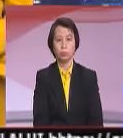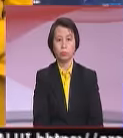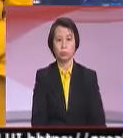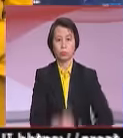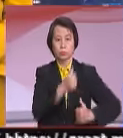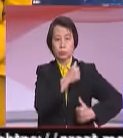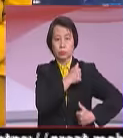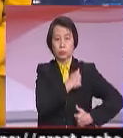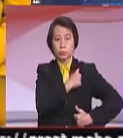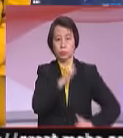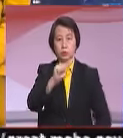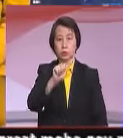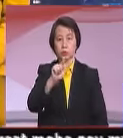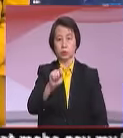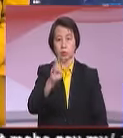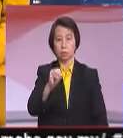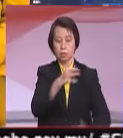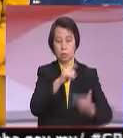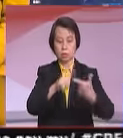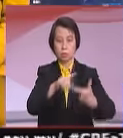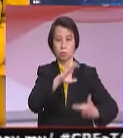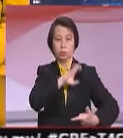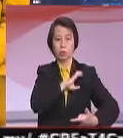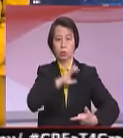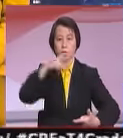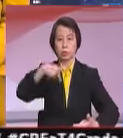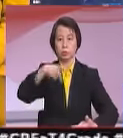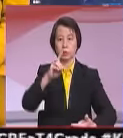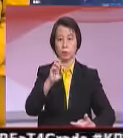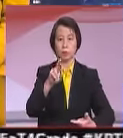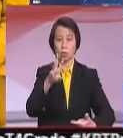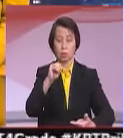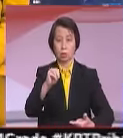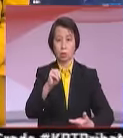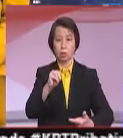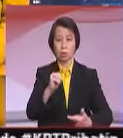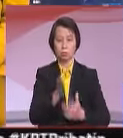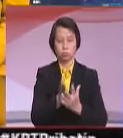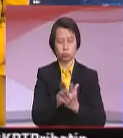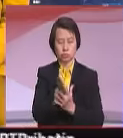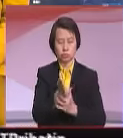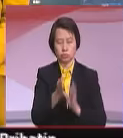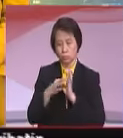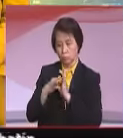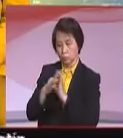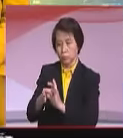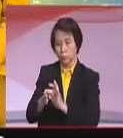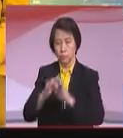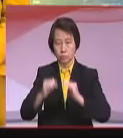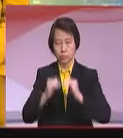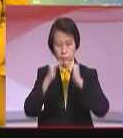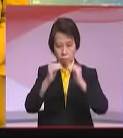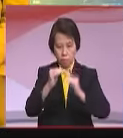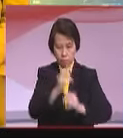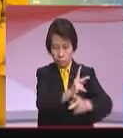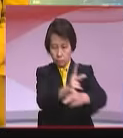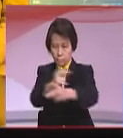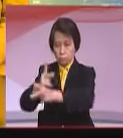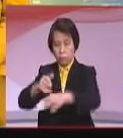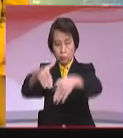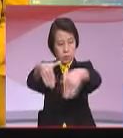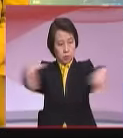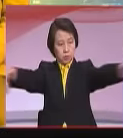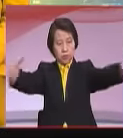Angkatan Tentera Malaysia ATM dan Polis Diraja Malaysia PDRM akan terus mengukuhkan kerjasama meningkatkan kesiagaan di